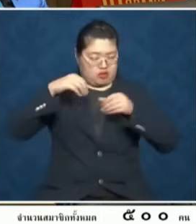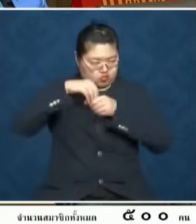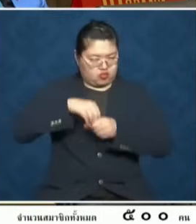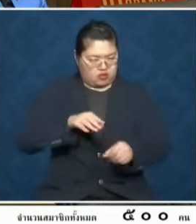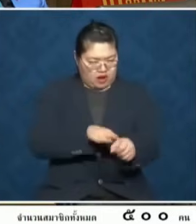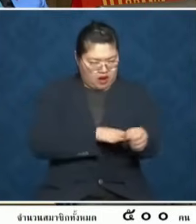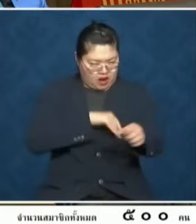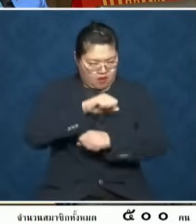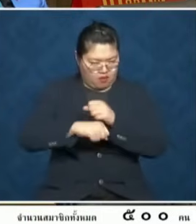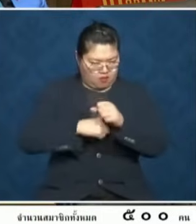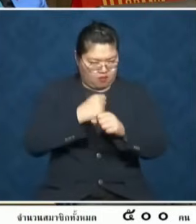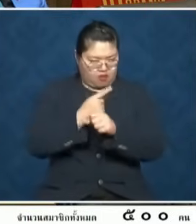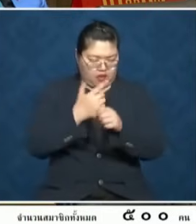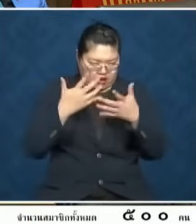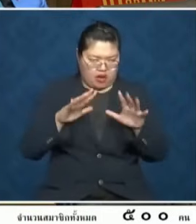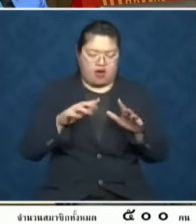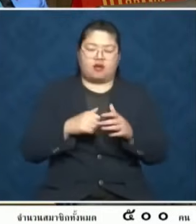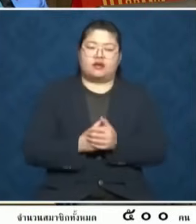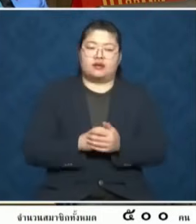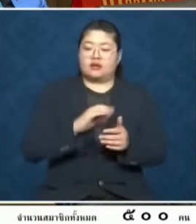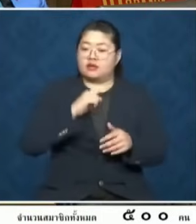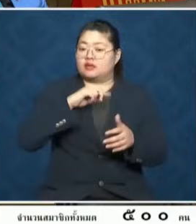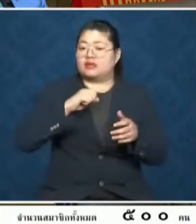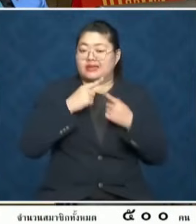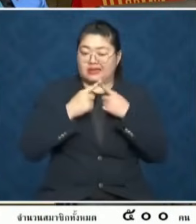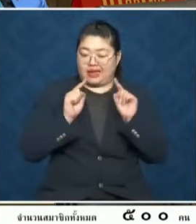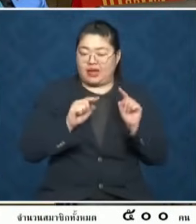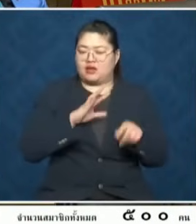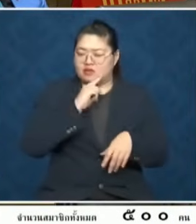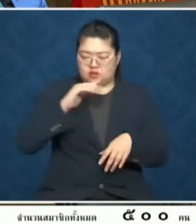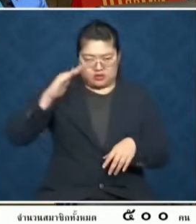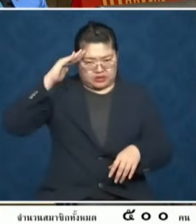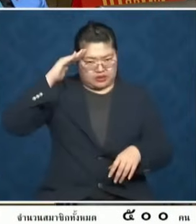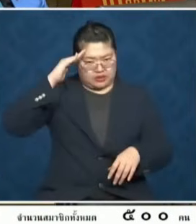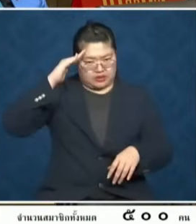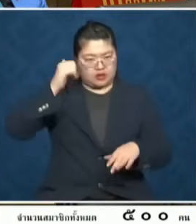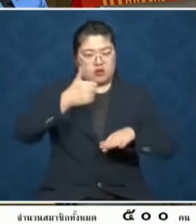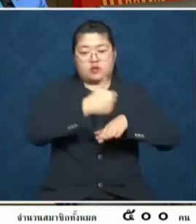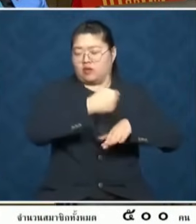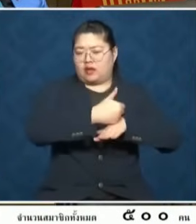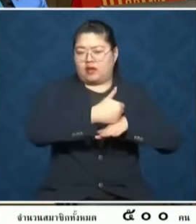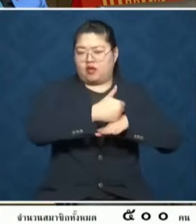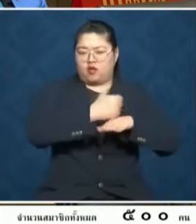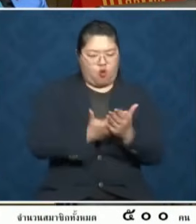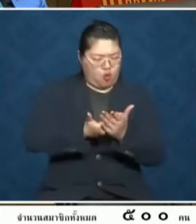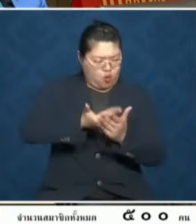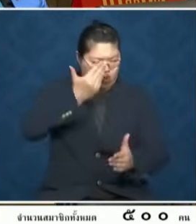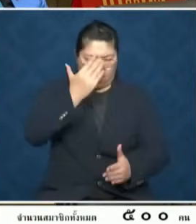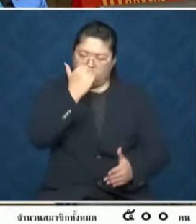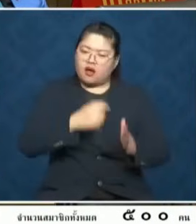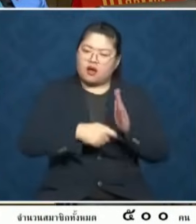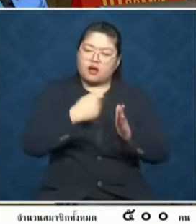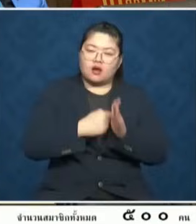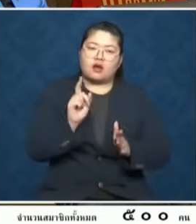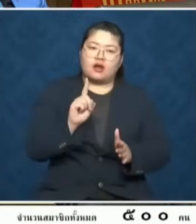ทำให้พวกเขาหมายถึงนายทหารนายพลนะฮะเป็นข้าราชการที่มั่งคั่งได้ถึงเพียงนี้แน่นอนค่ะ